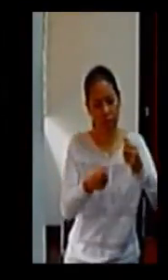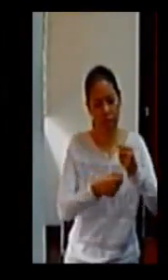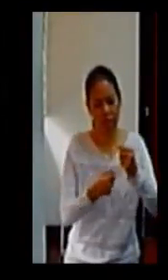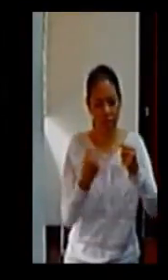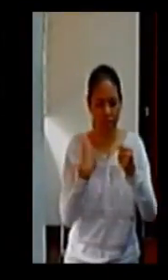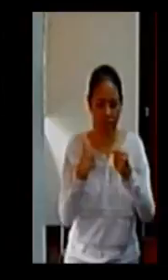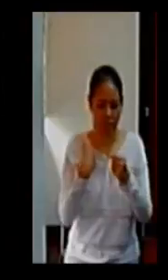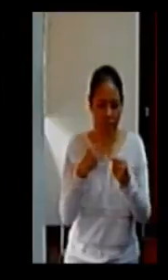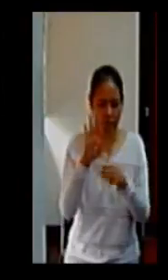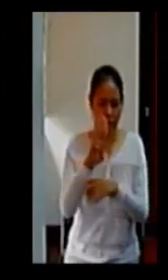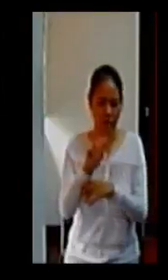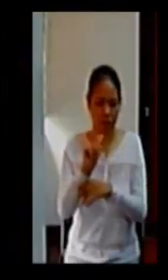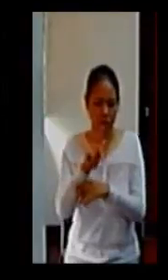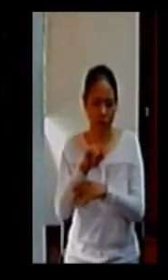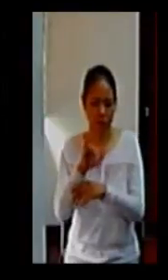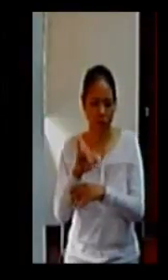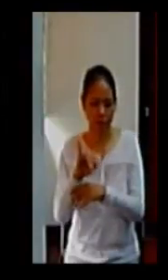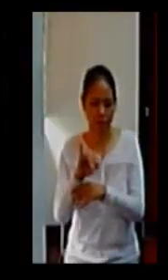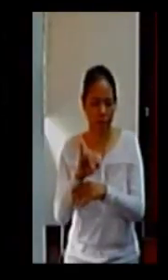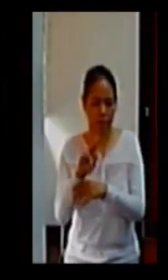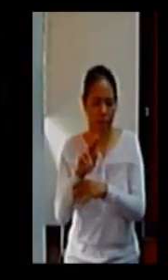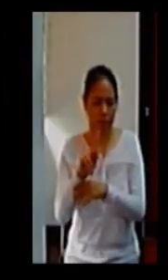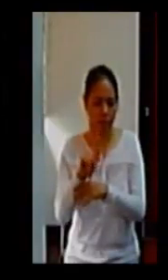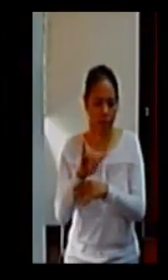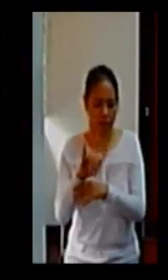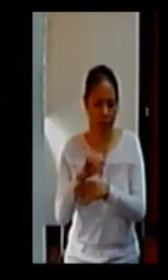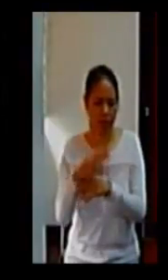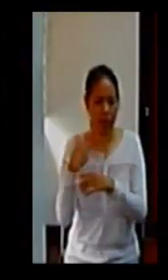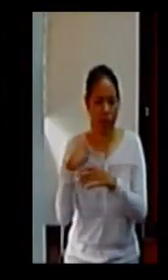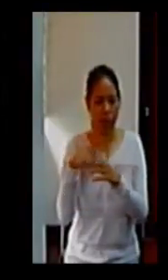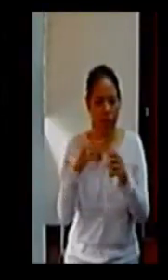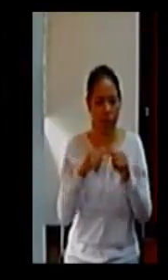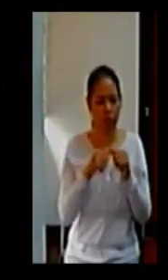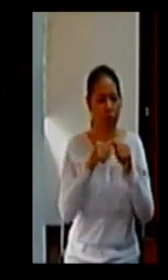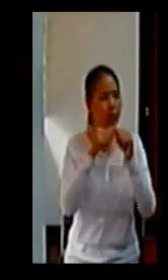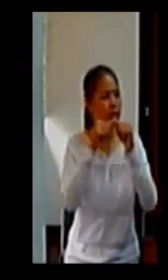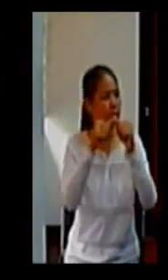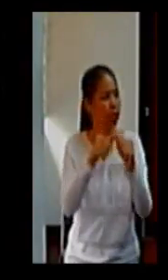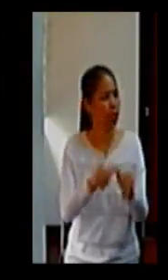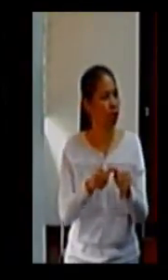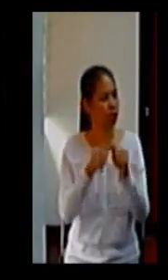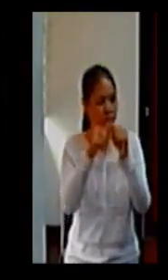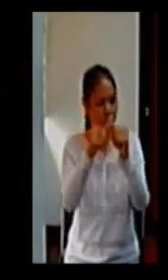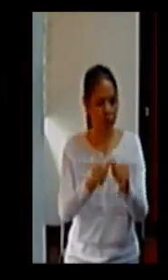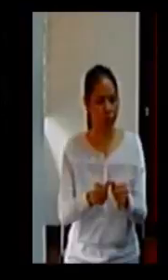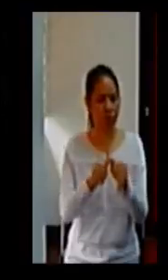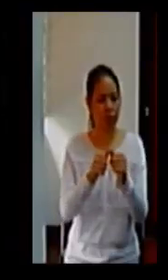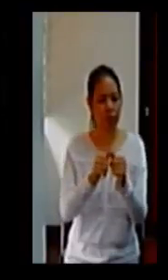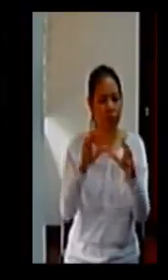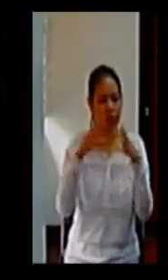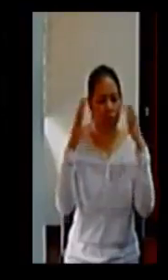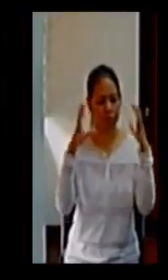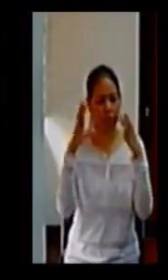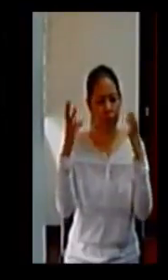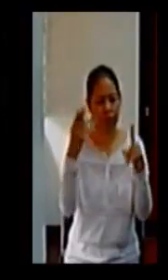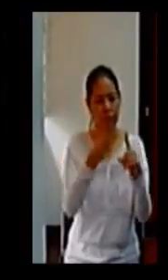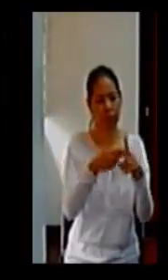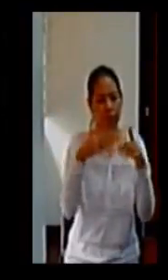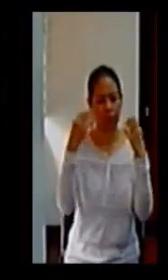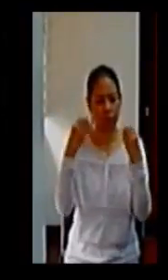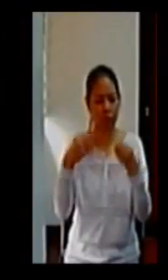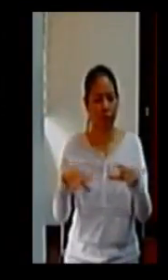there is a continuous community affair hanggang sa matapos ang ani. Like it is part of the way